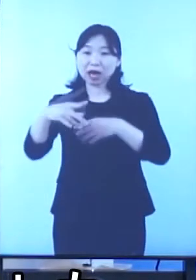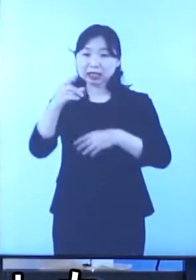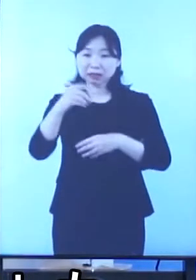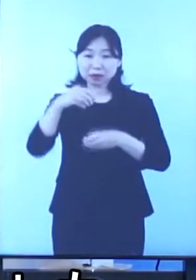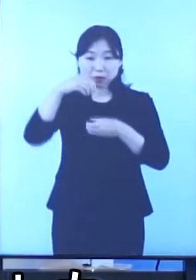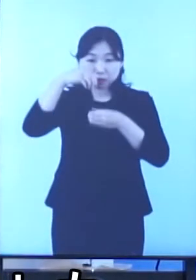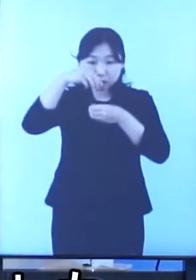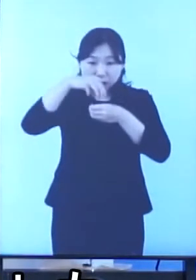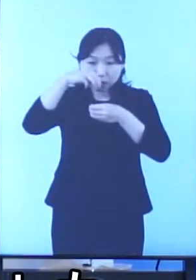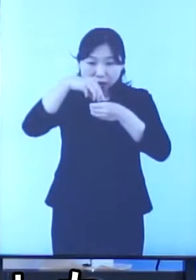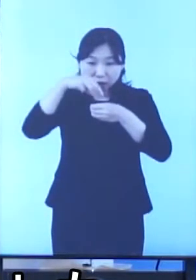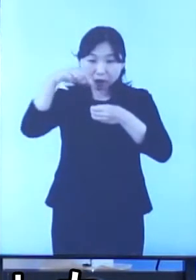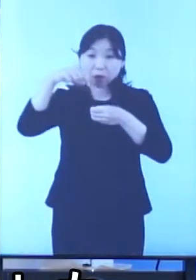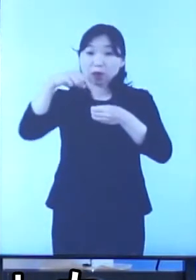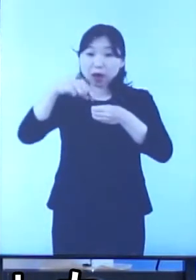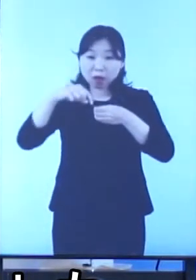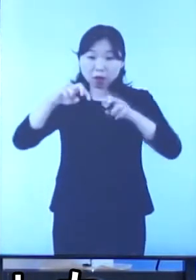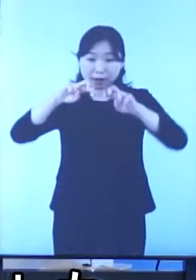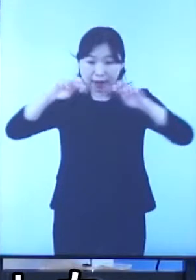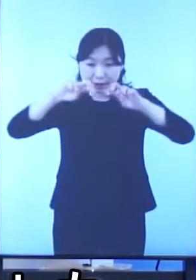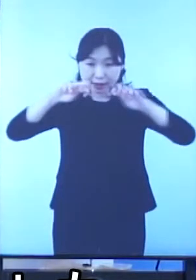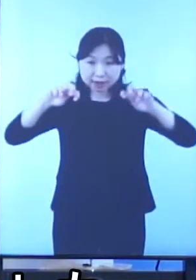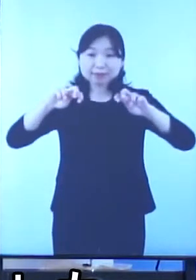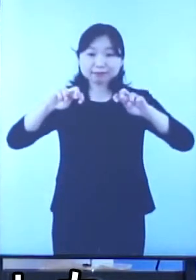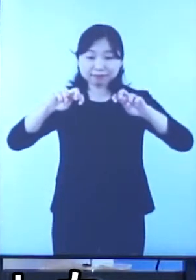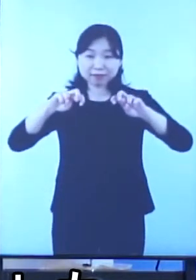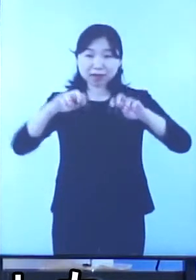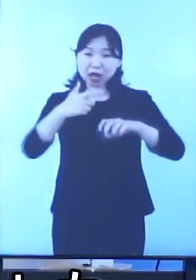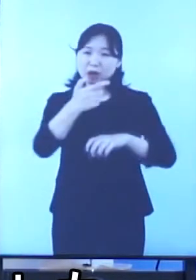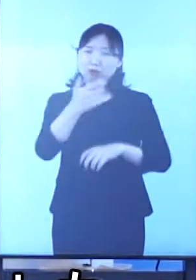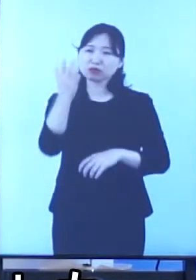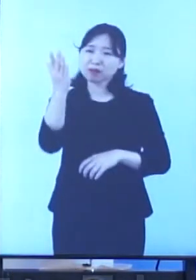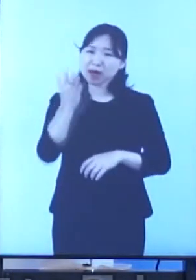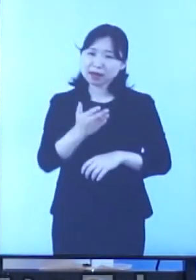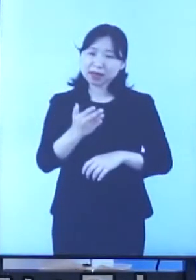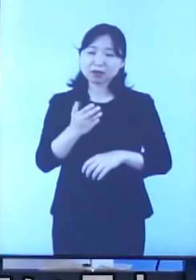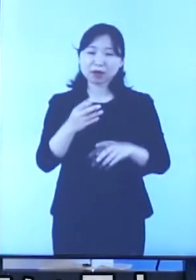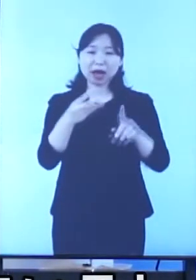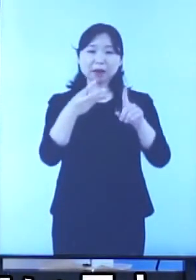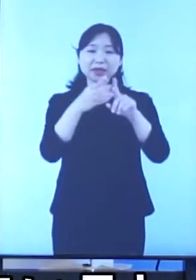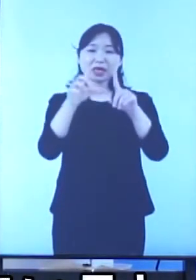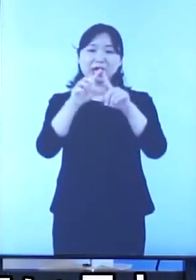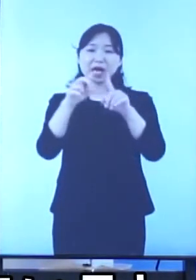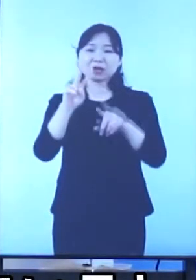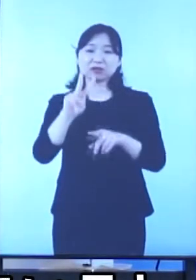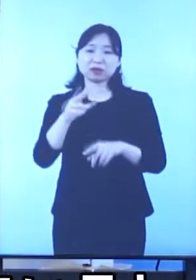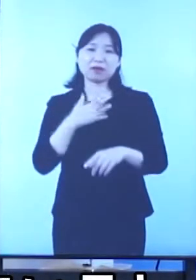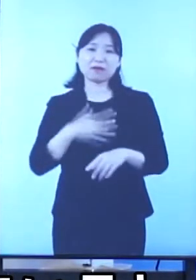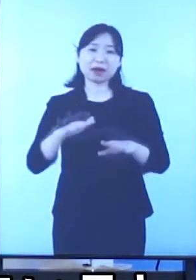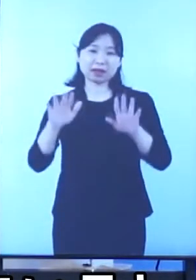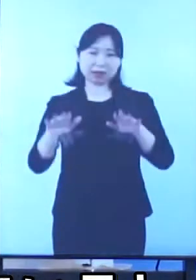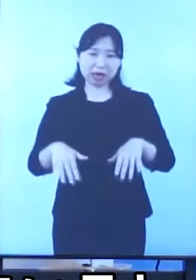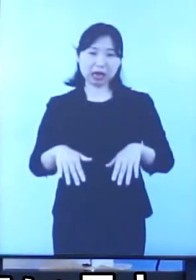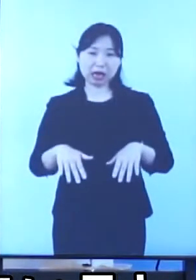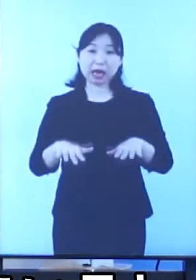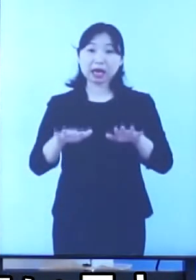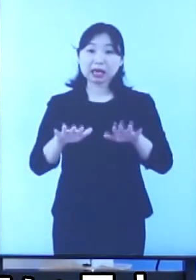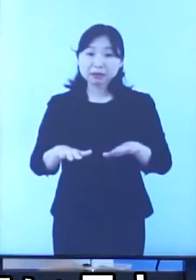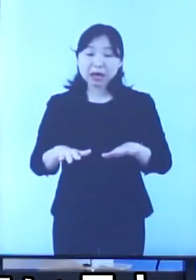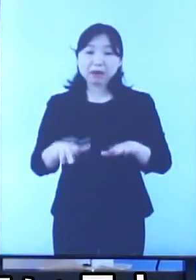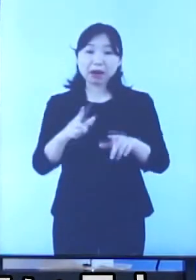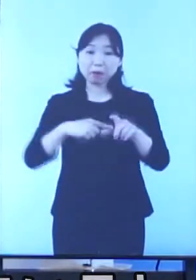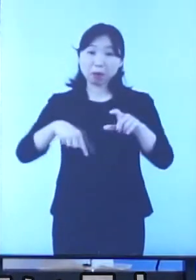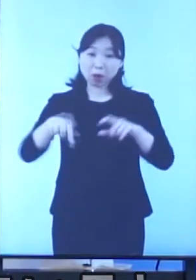でゲノム解析したところ約6割となっており、現在ではさらに置き換わりが進んでい